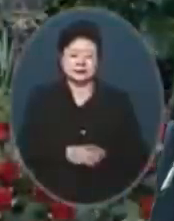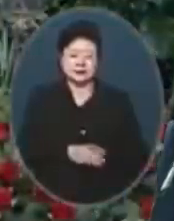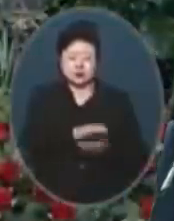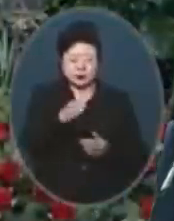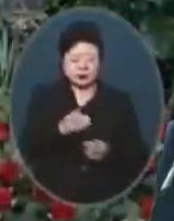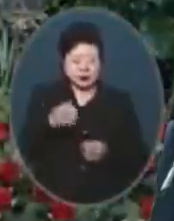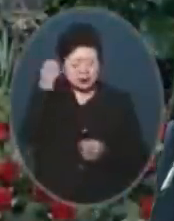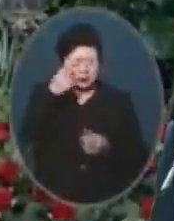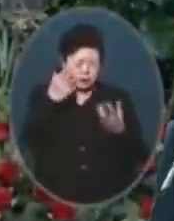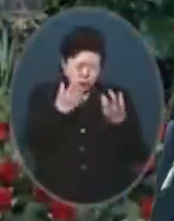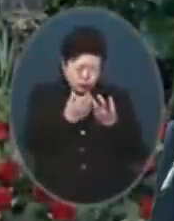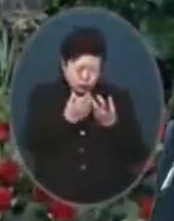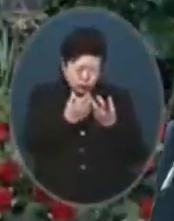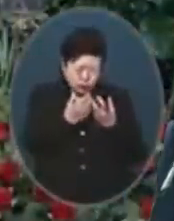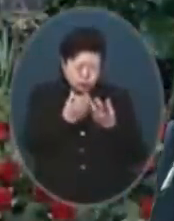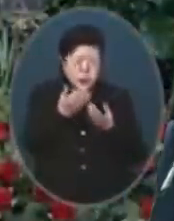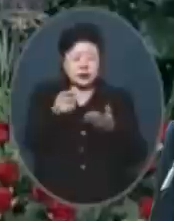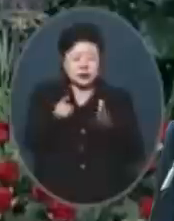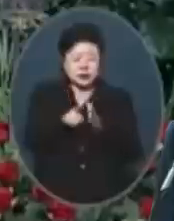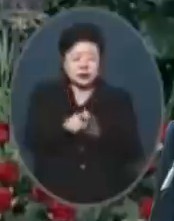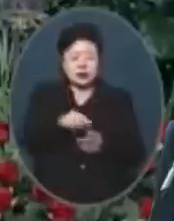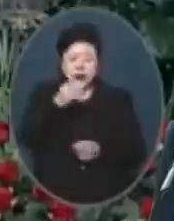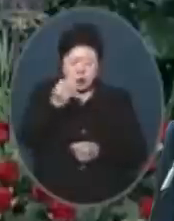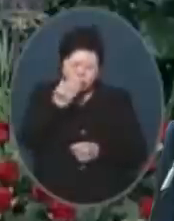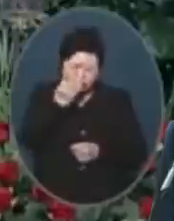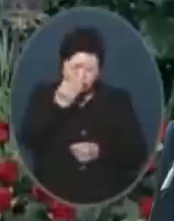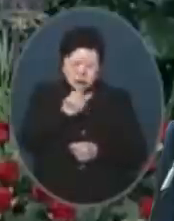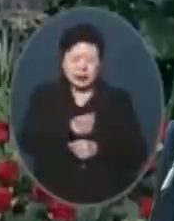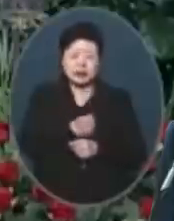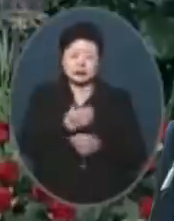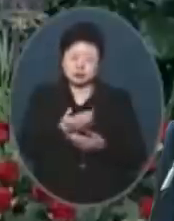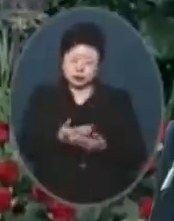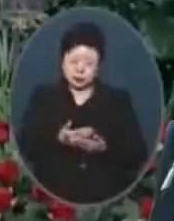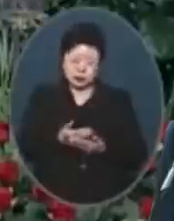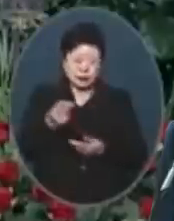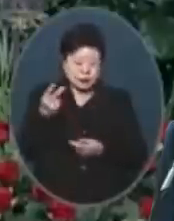우리에게 성령 충만하기 위해서 거룩하게 해 주시고